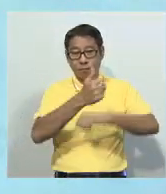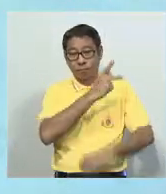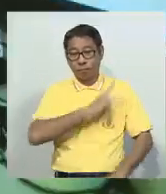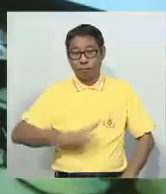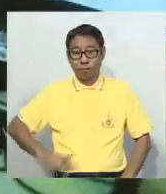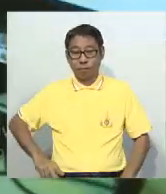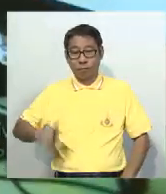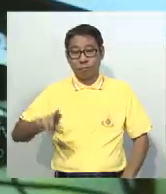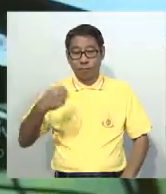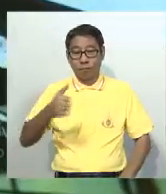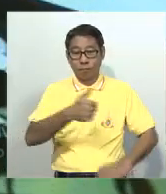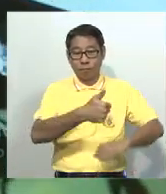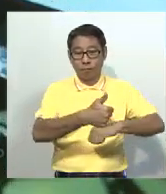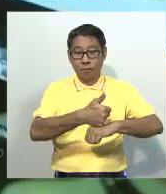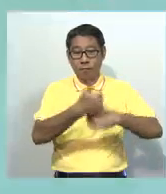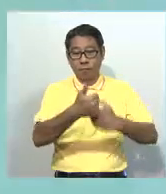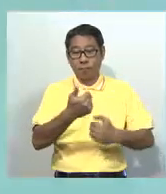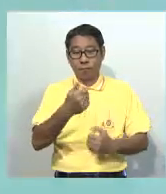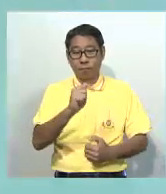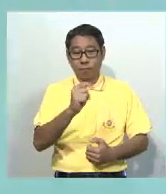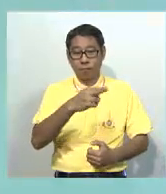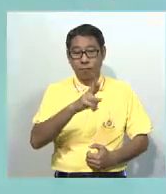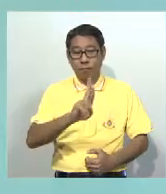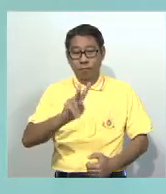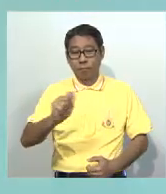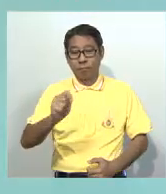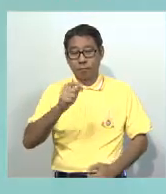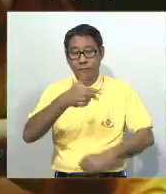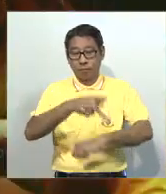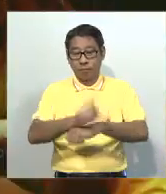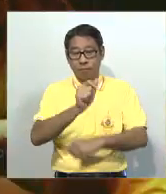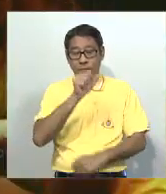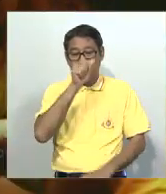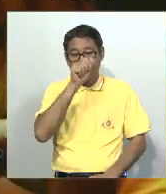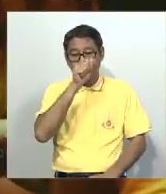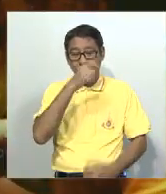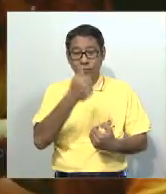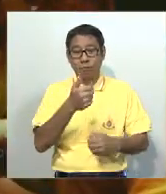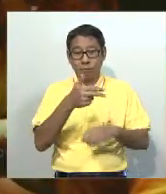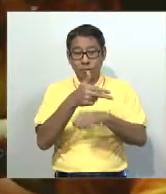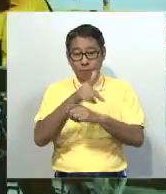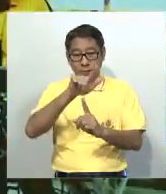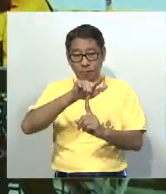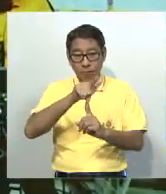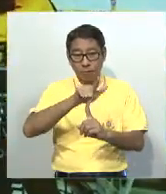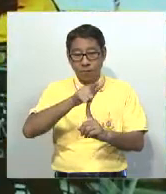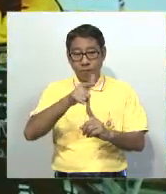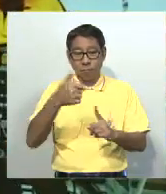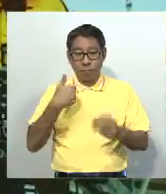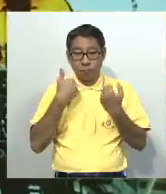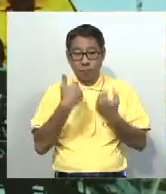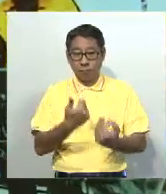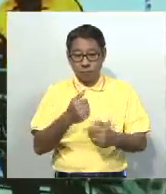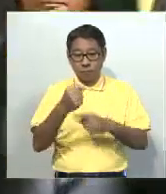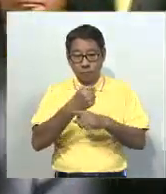เษกพร้อมด้วยผู้บริหารทรท.เป็นประธานการทดสอบสัญญาณการถ่ายทอดสดพระราชพิธีบรมราชาภิเษ